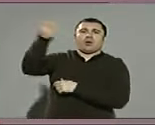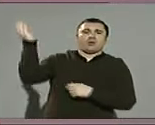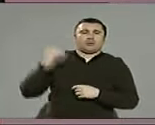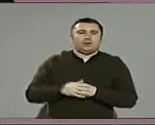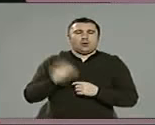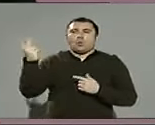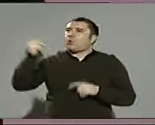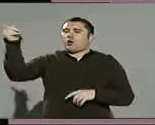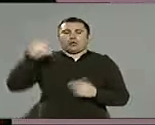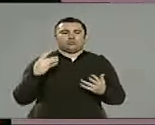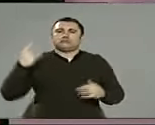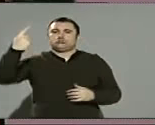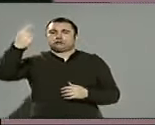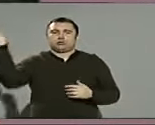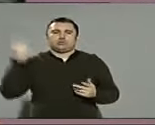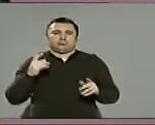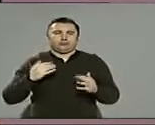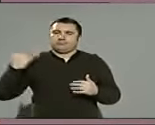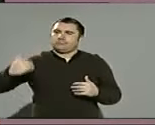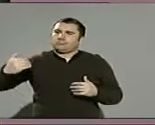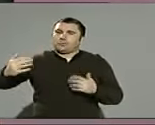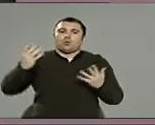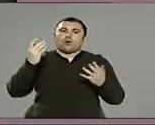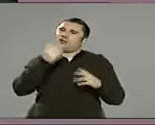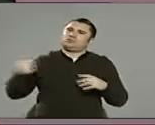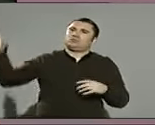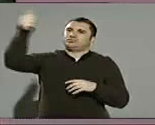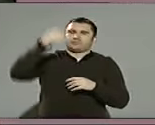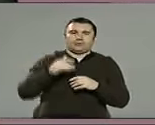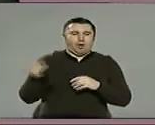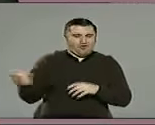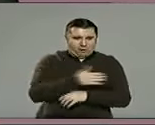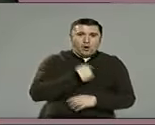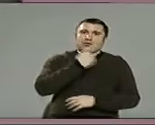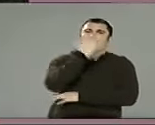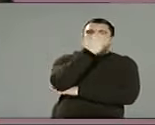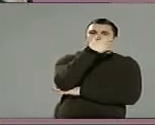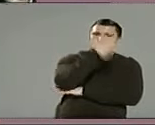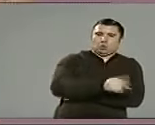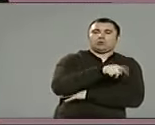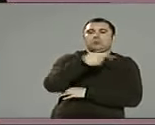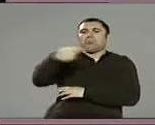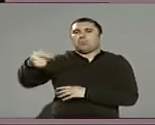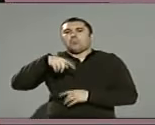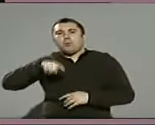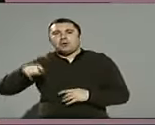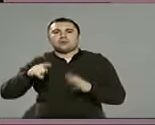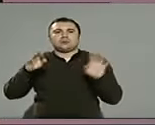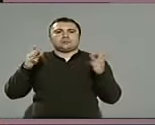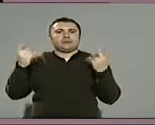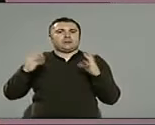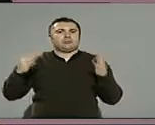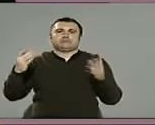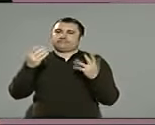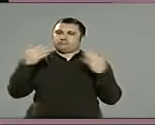selbst, die alle paar Monate das Gegenteil dessen macht, was sie kurz vorher noch vollmundig als absolut alternativlos bezeichnet